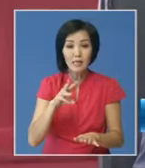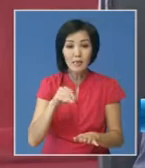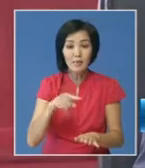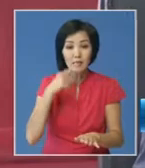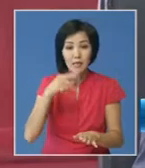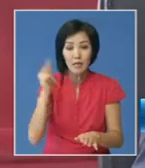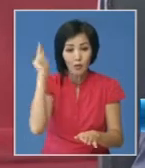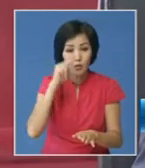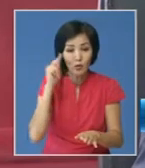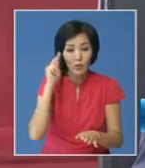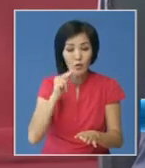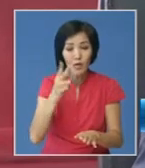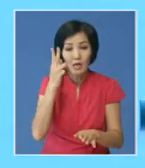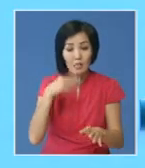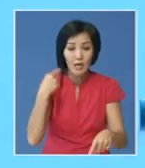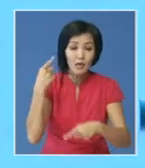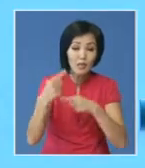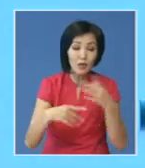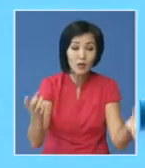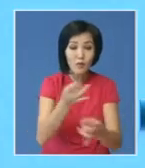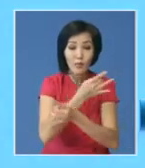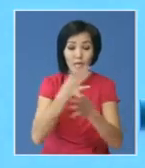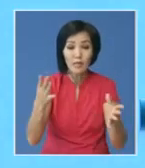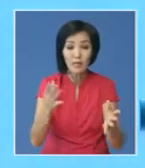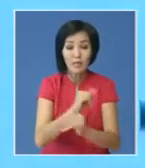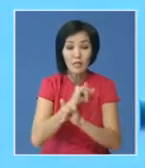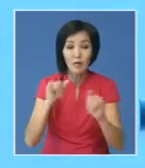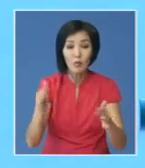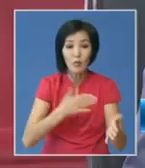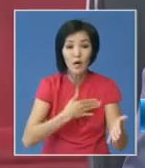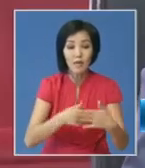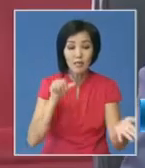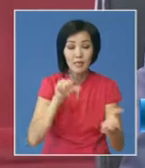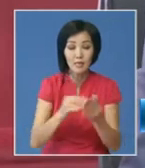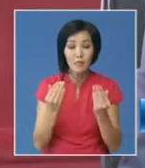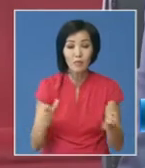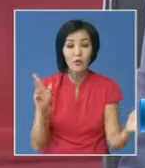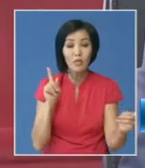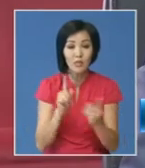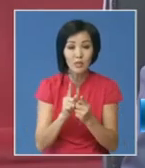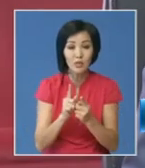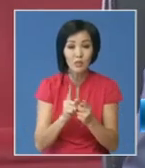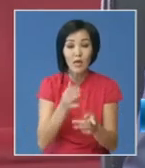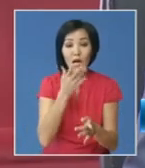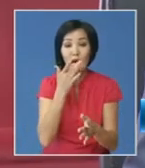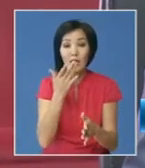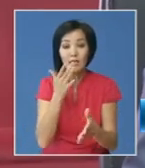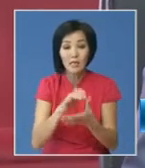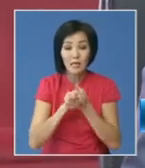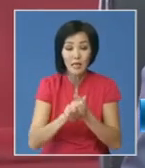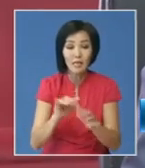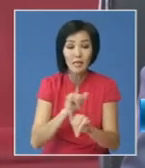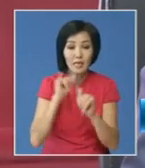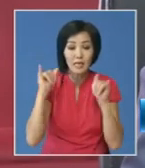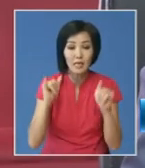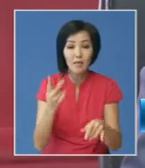үйренуге, салт дәстүр, мәдениетін дамытуға атсалысады. Ал біздің бүгінгі кездесуіміз халықтар арасындағы ынтымақтастықты кеңейтіп,